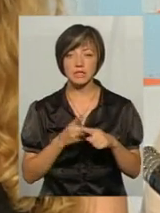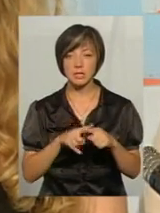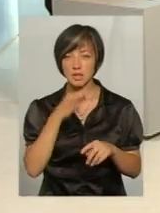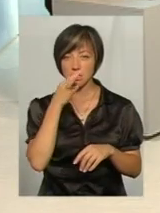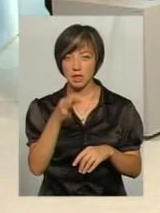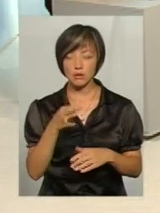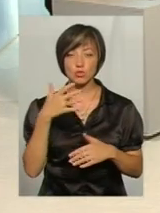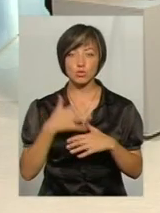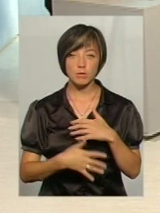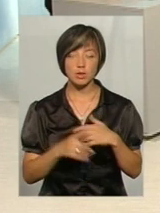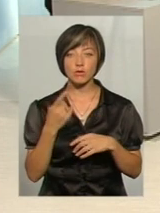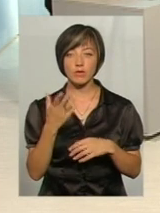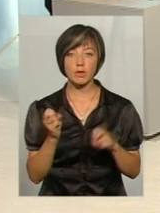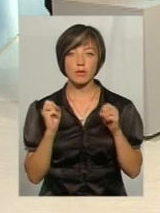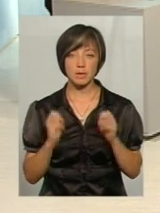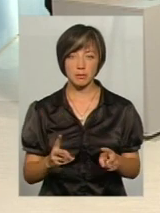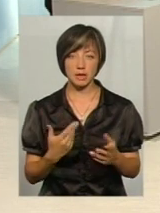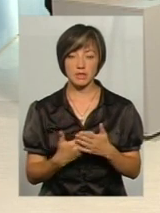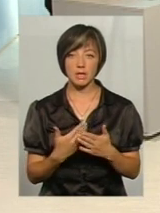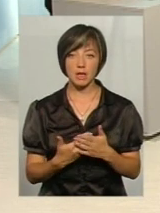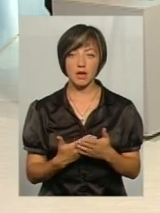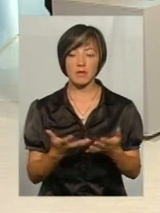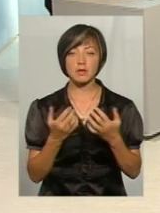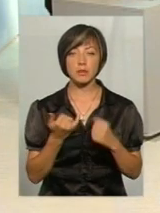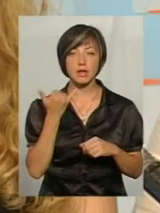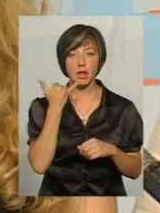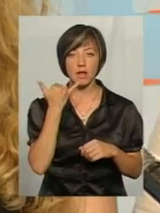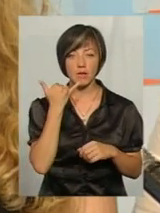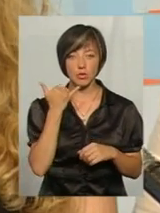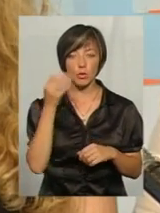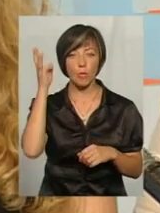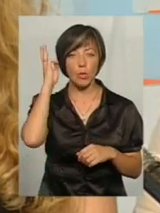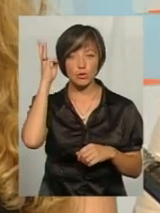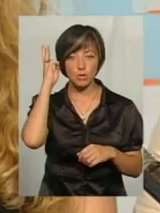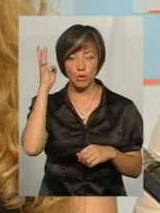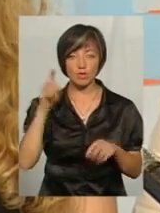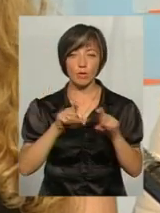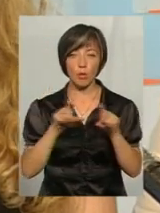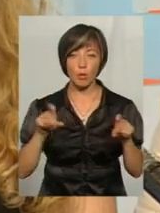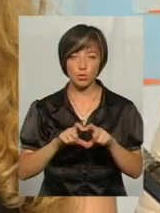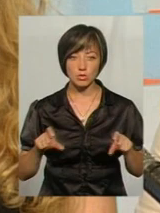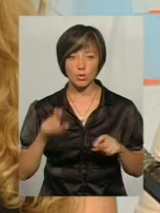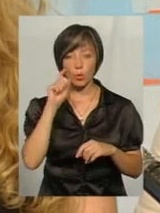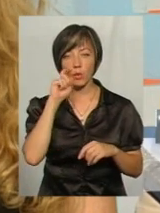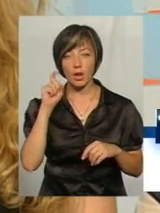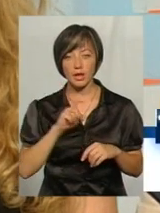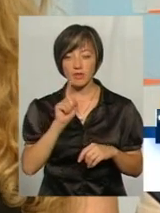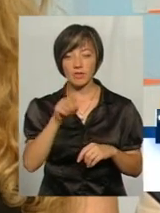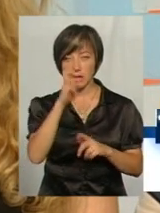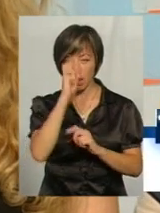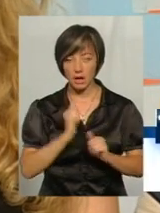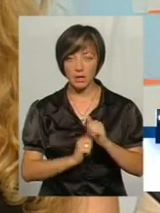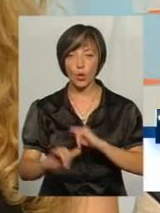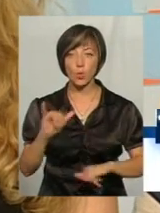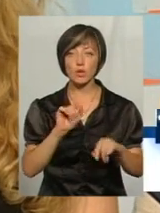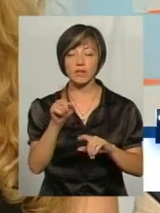щоб вони зрозуміли, що ви в небезпеці. Далі візьміть телефони консульств, посольств України в тих країнах,